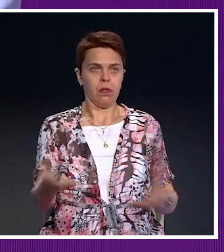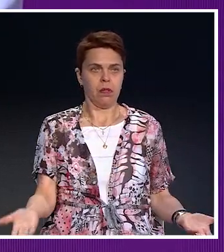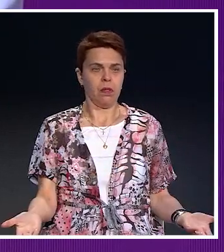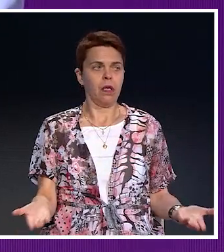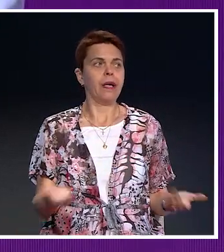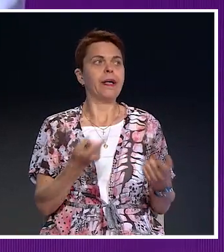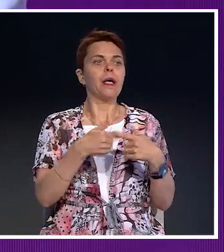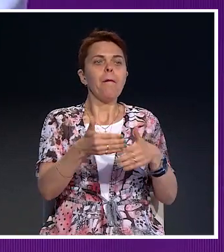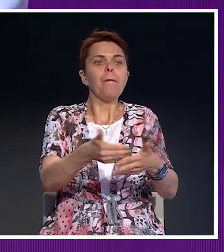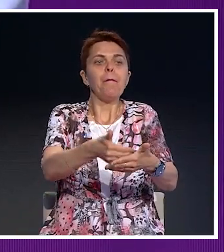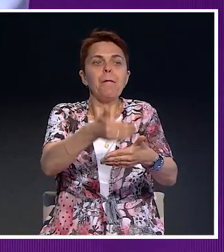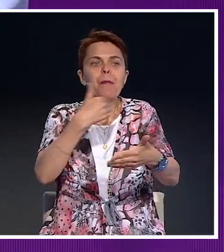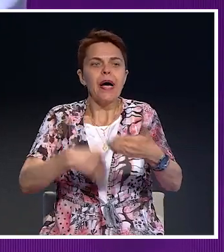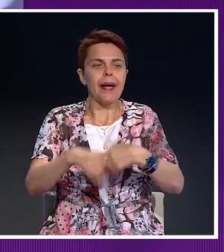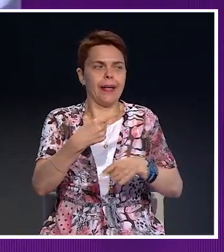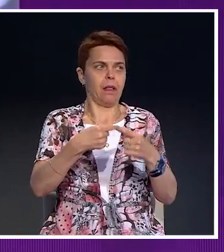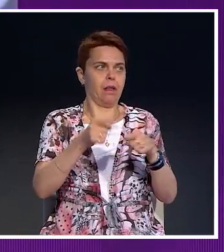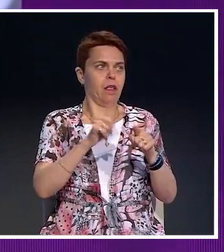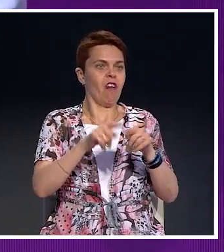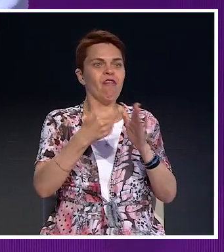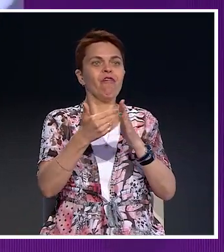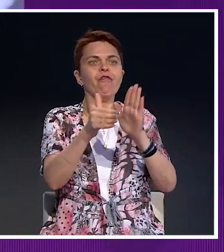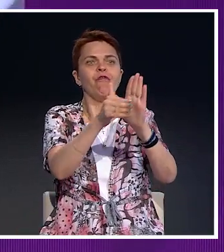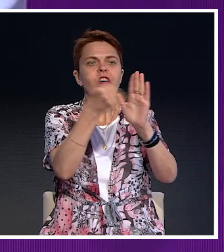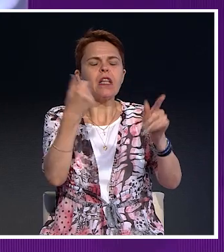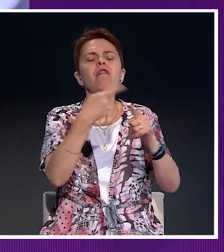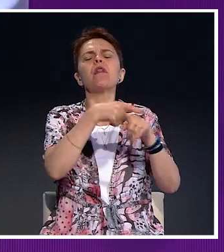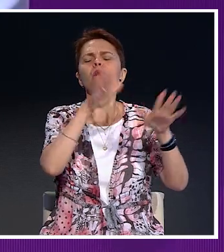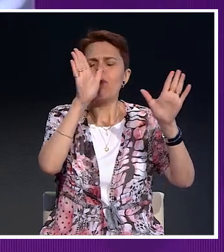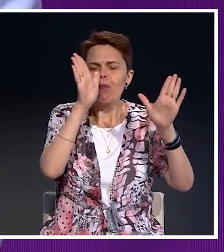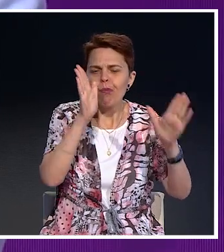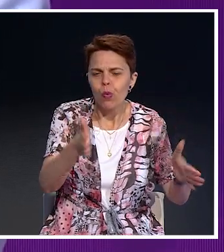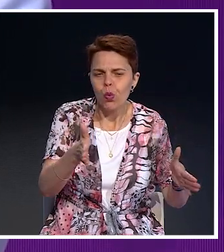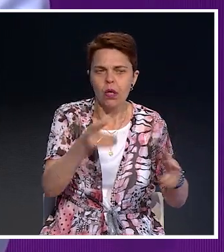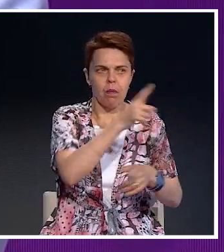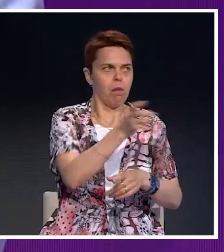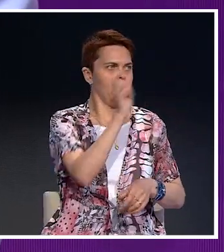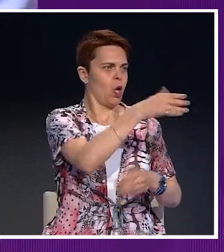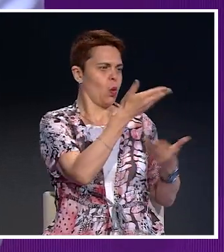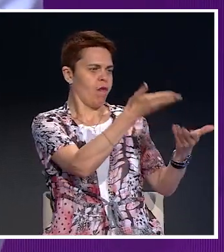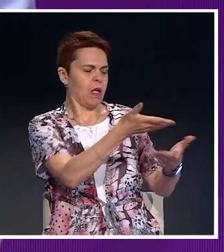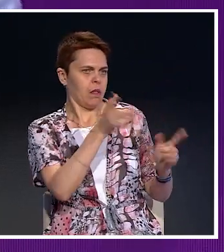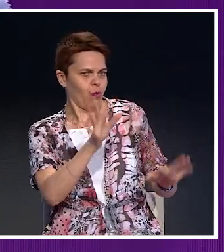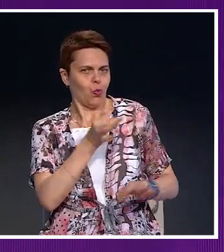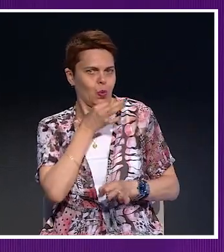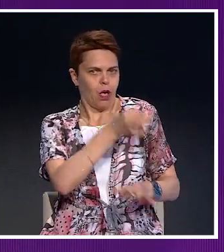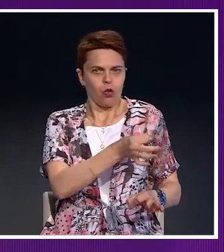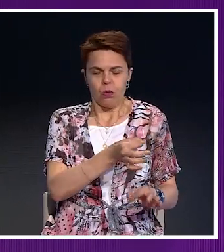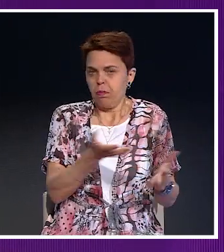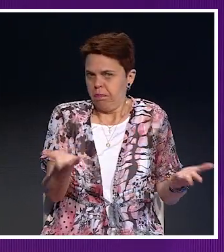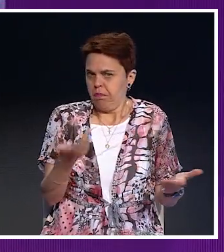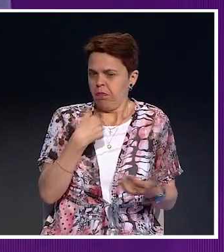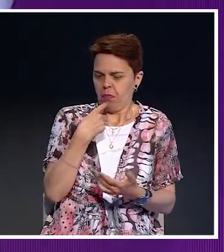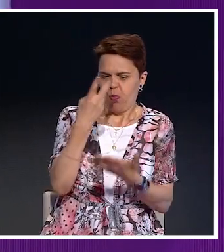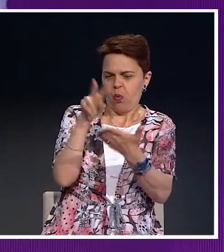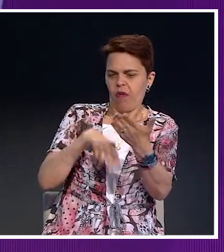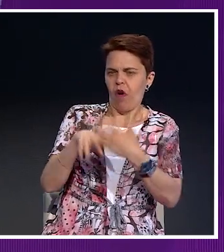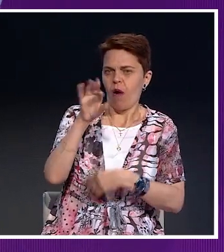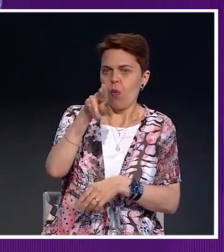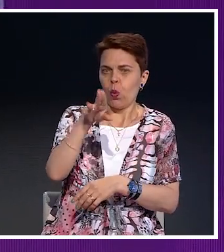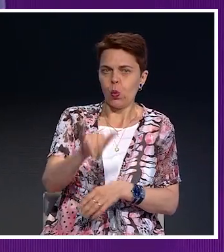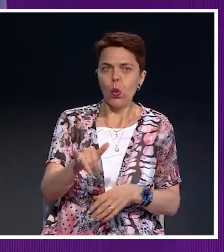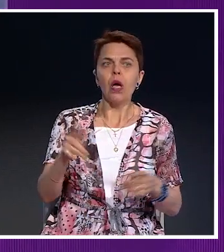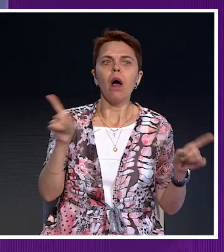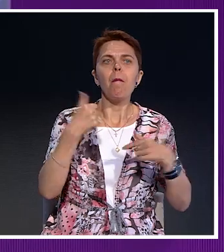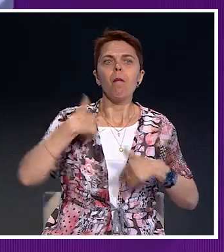партією. Тому що цей виклик, він буде стояти. Коли до вас прийдуть і скажуть, добре, ми погралися в квоту, а зараз